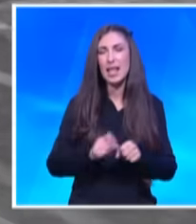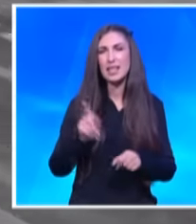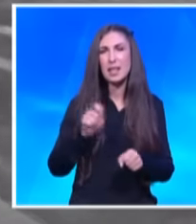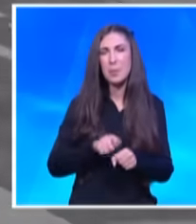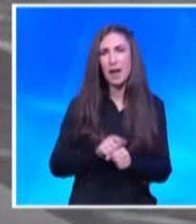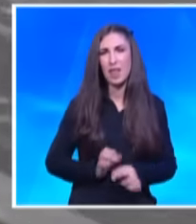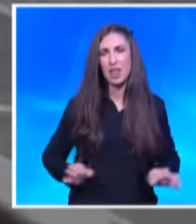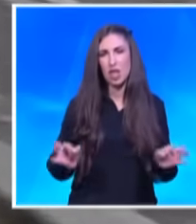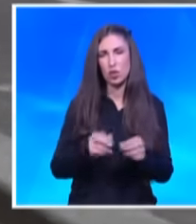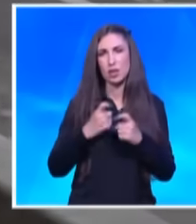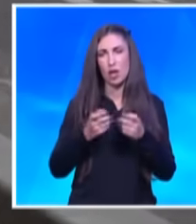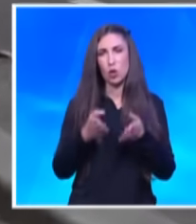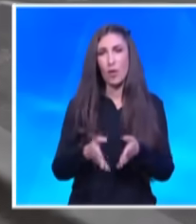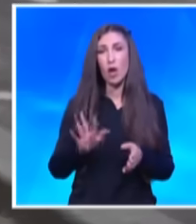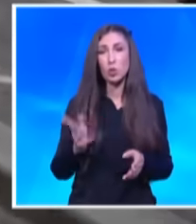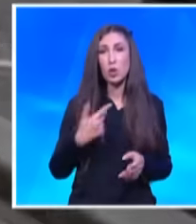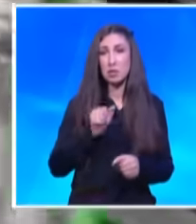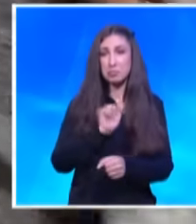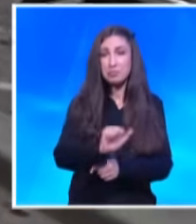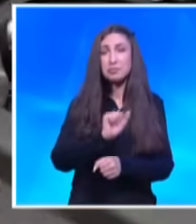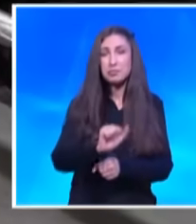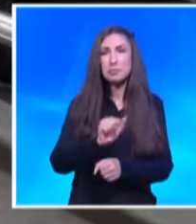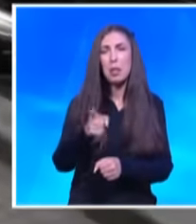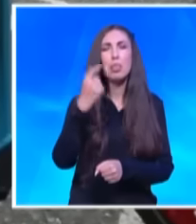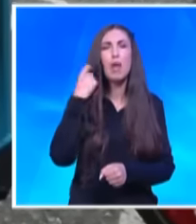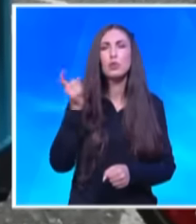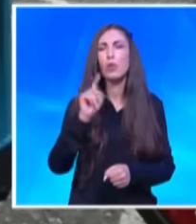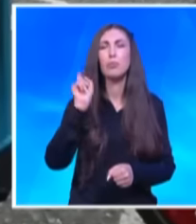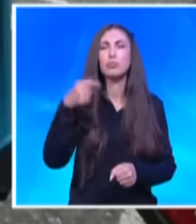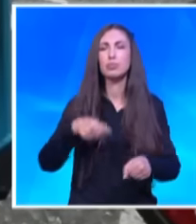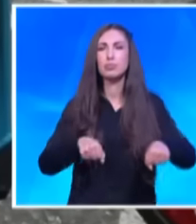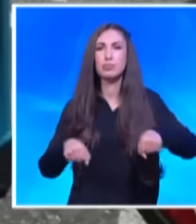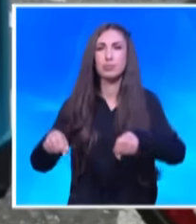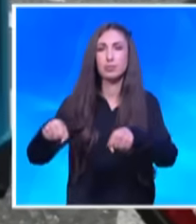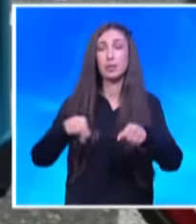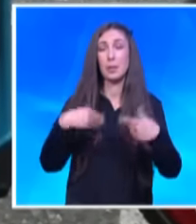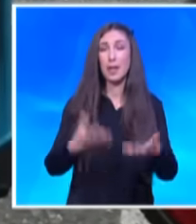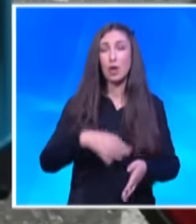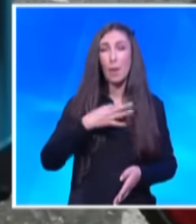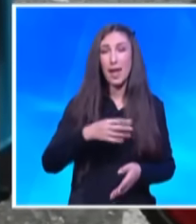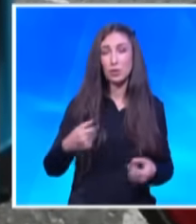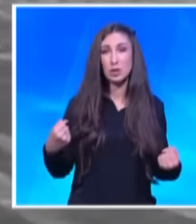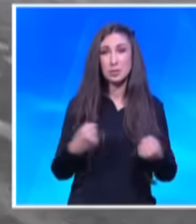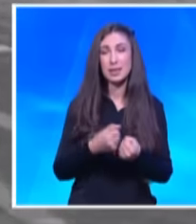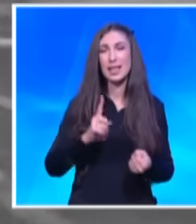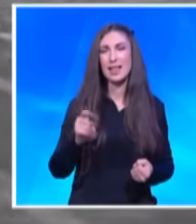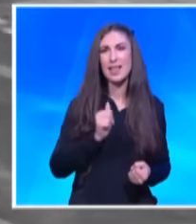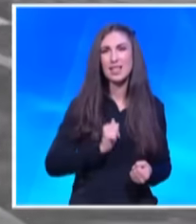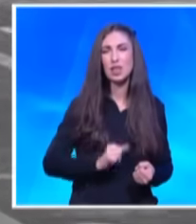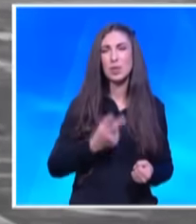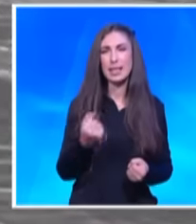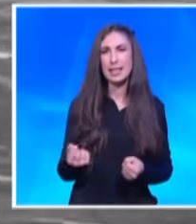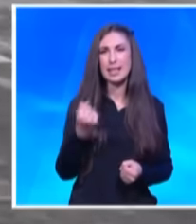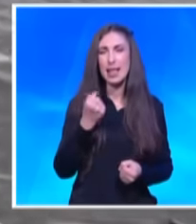направиха нищо за това. Дори да натискаш клаксона, не реагират. Пред опасността от сблъсъци не издържаха дори и